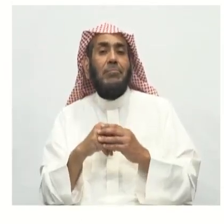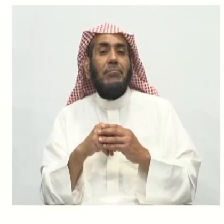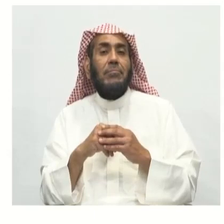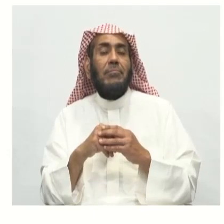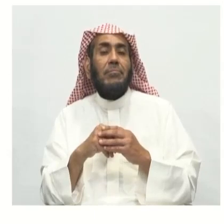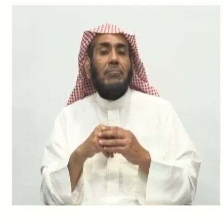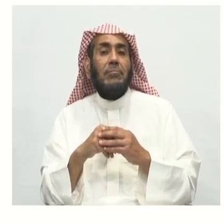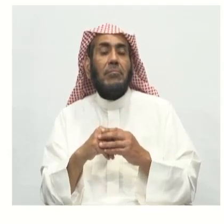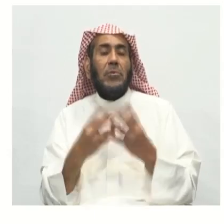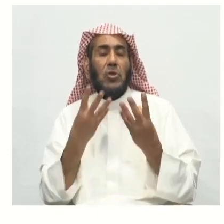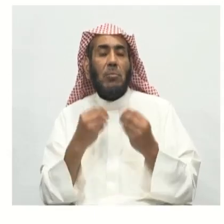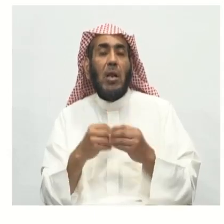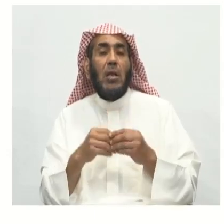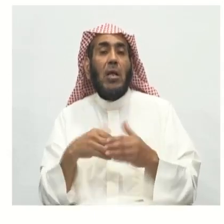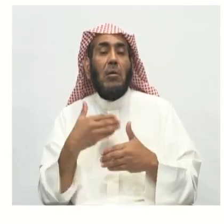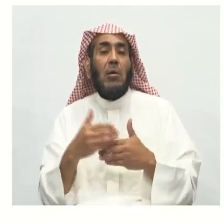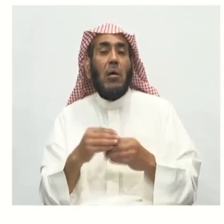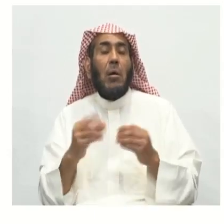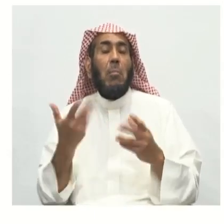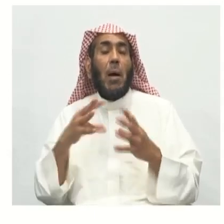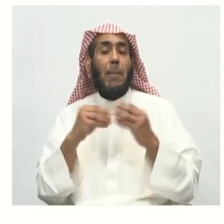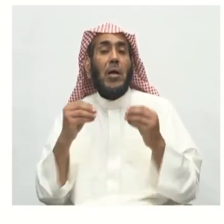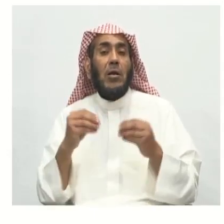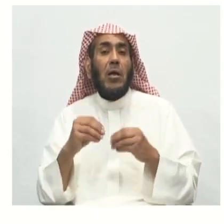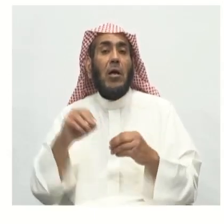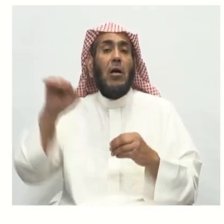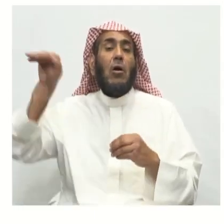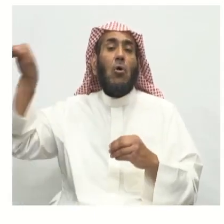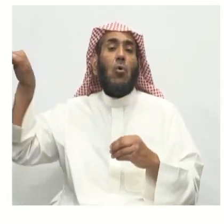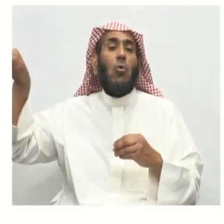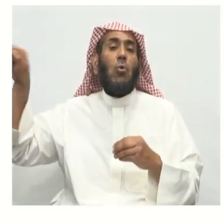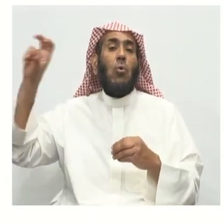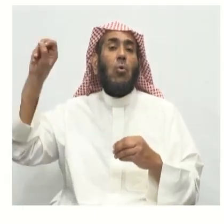البحرين جميل طيب ما معنى حقب